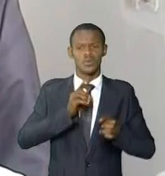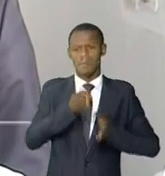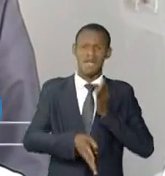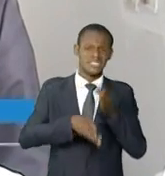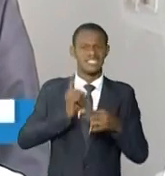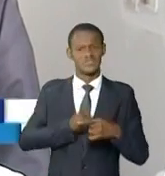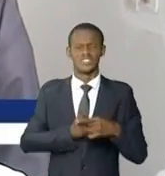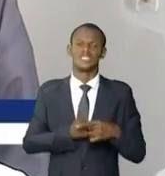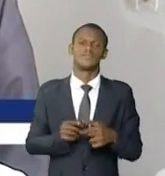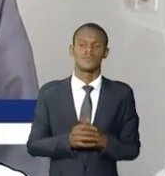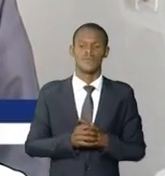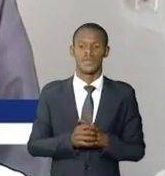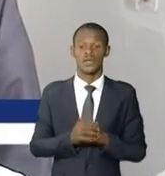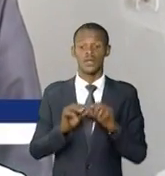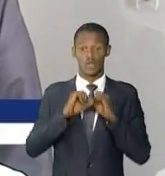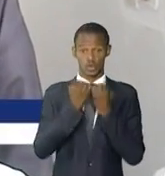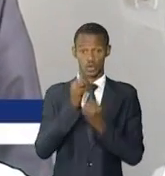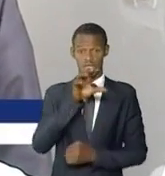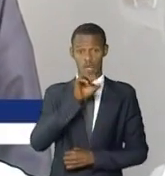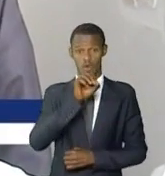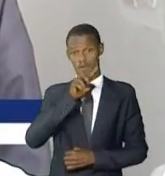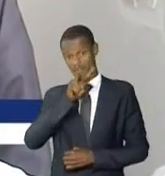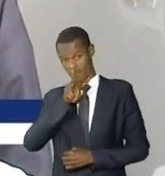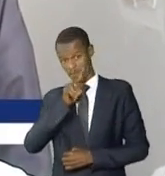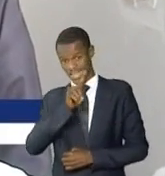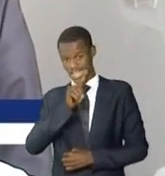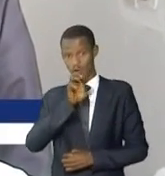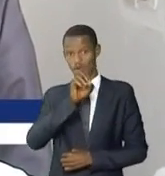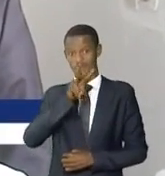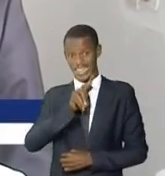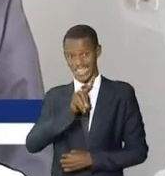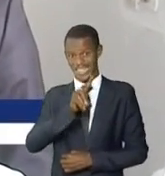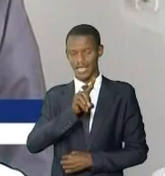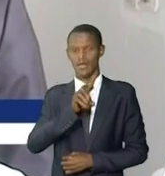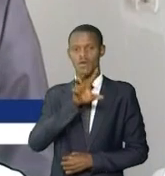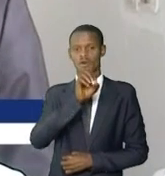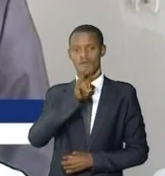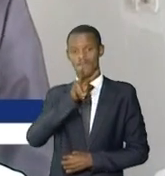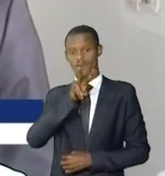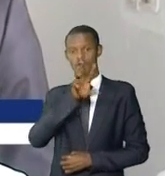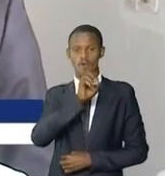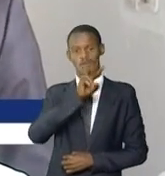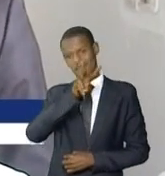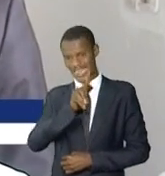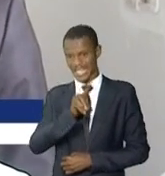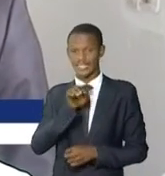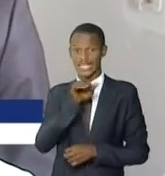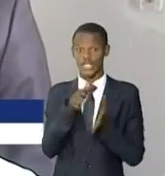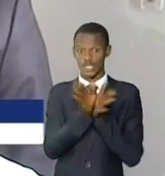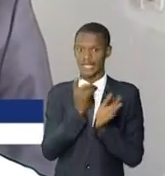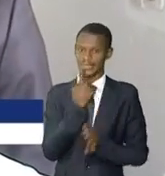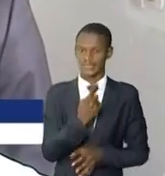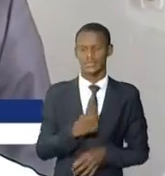savez, l'OVD est en train de travailler dans la vision du chef de l'État, qui est d'abord le peuple d'abord. Et je remarque que l'honorable